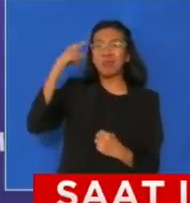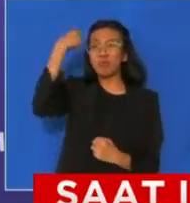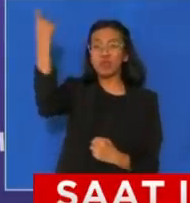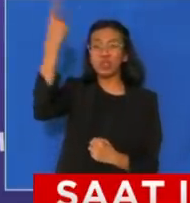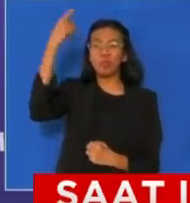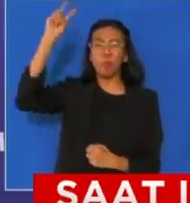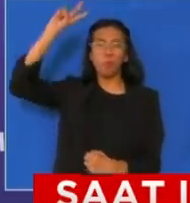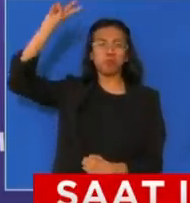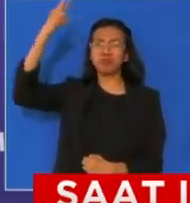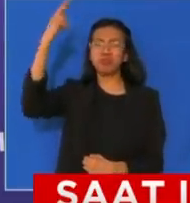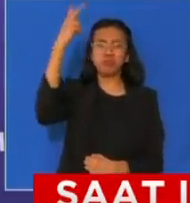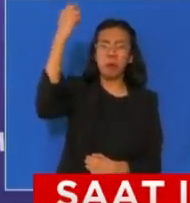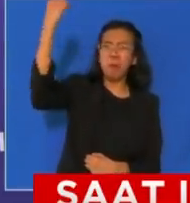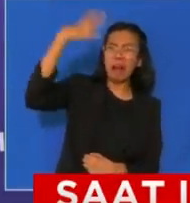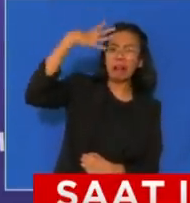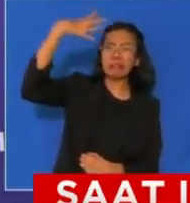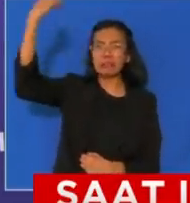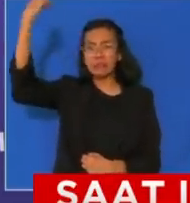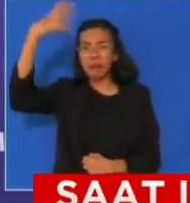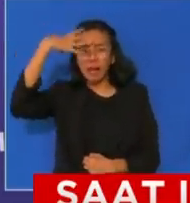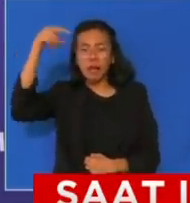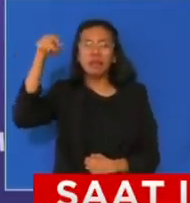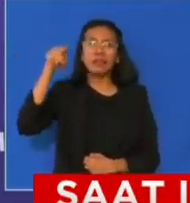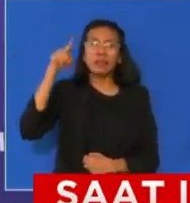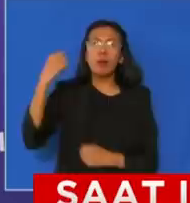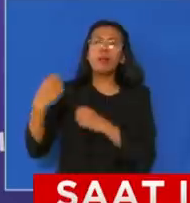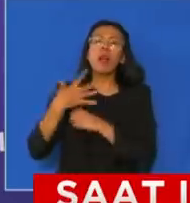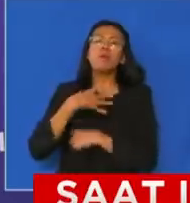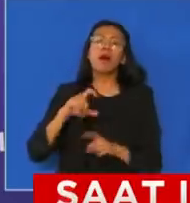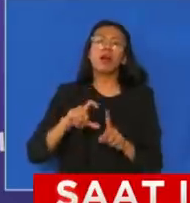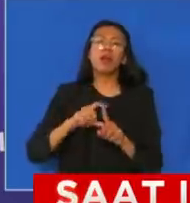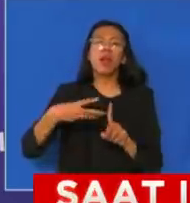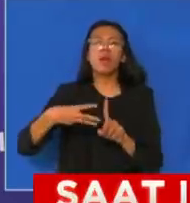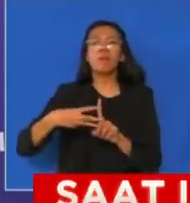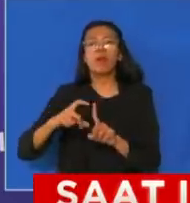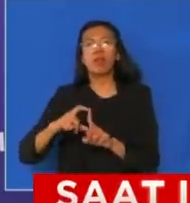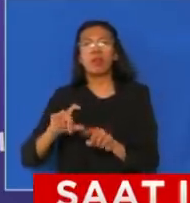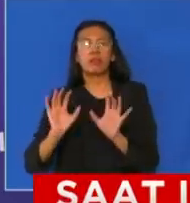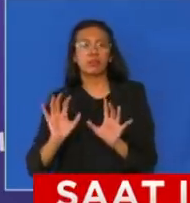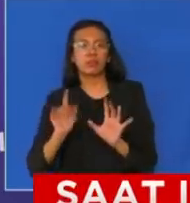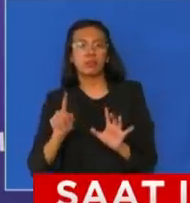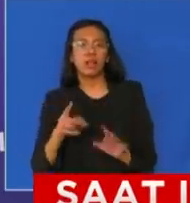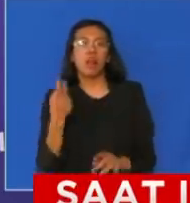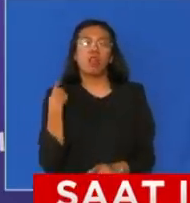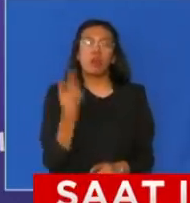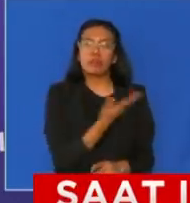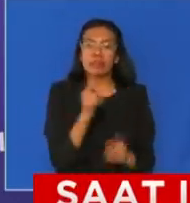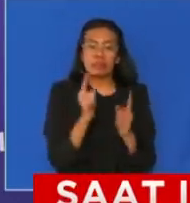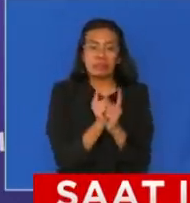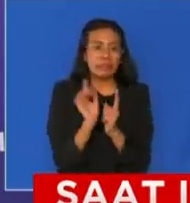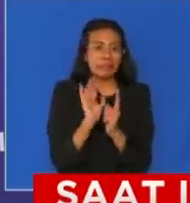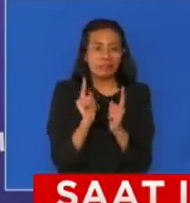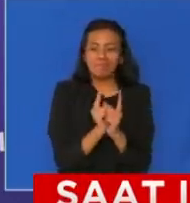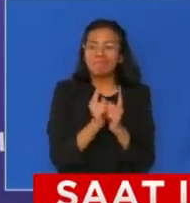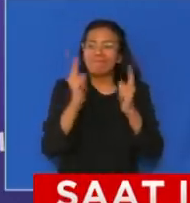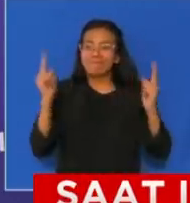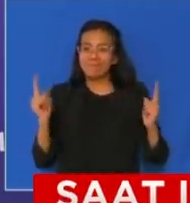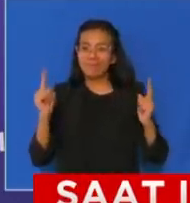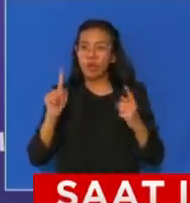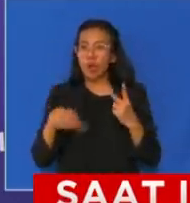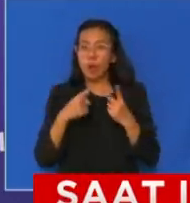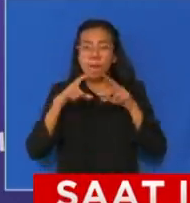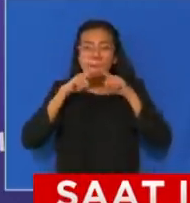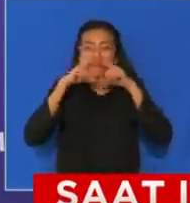membawa dampak pada peningkatan kasus demam berdarah jaga cara pakai masker Hai